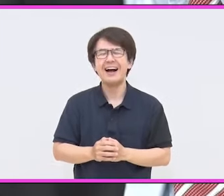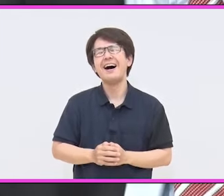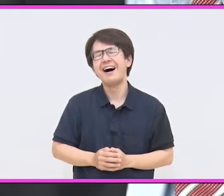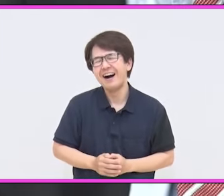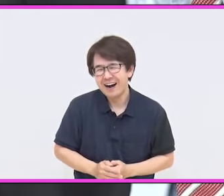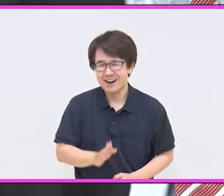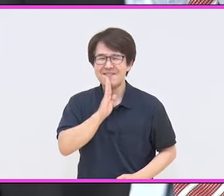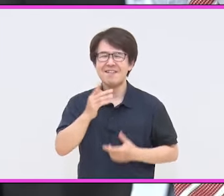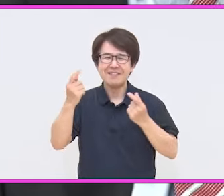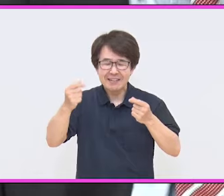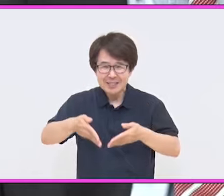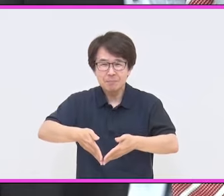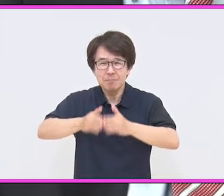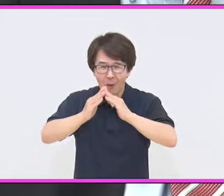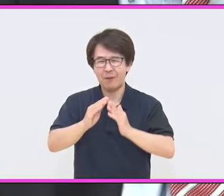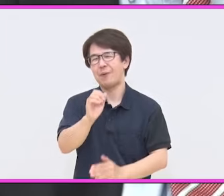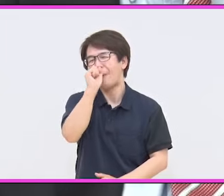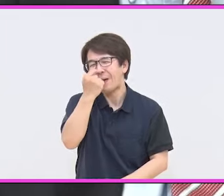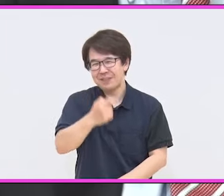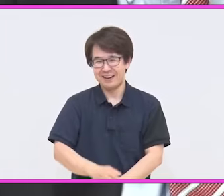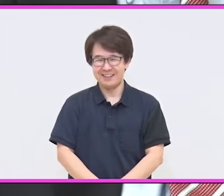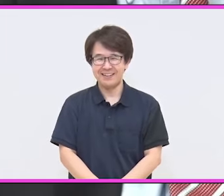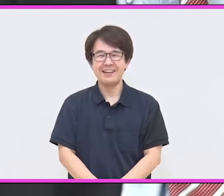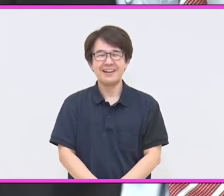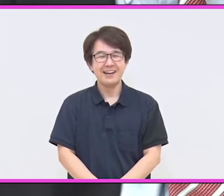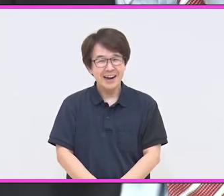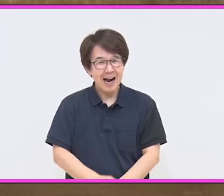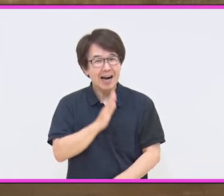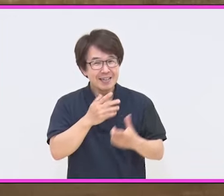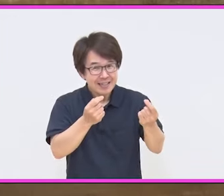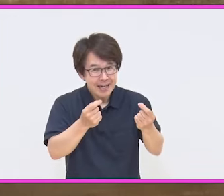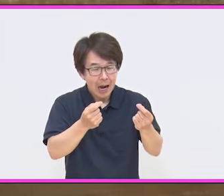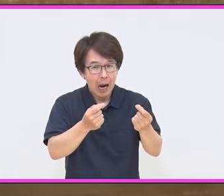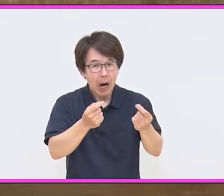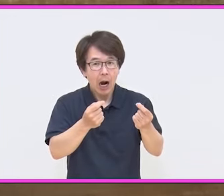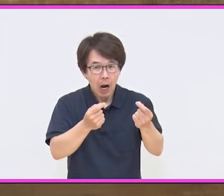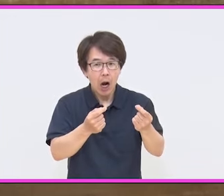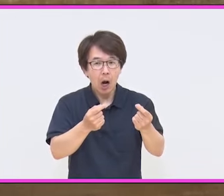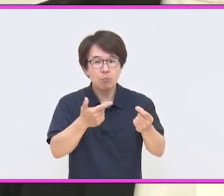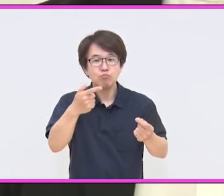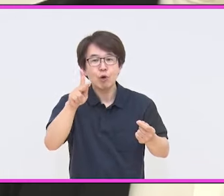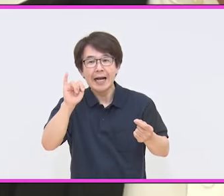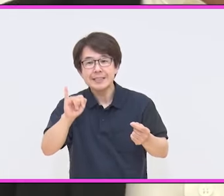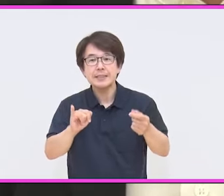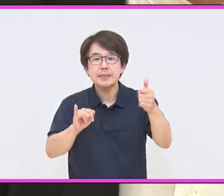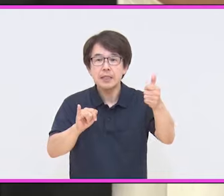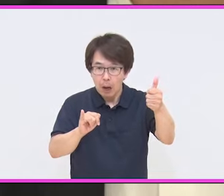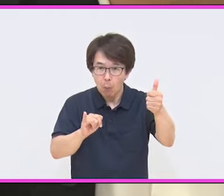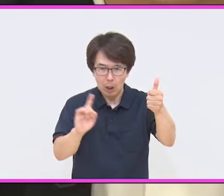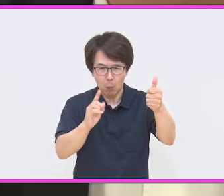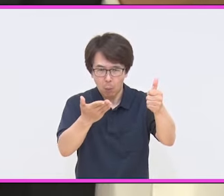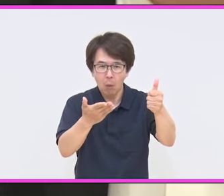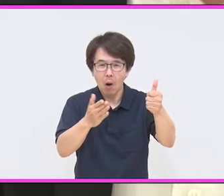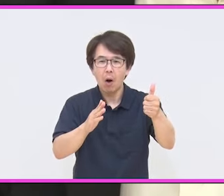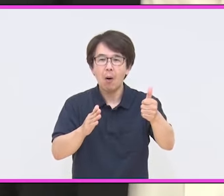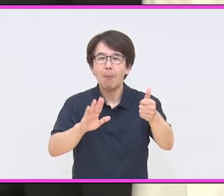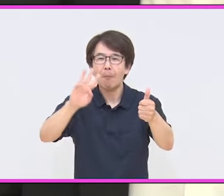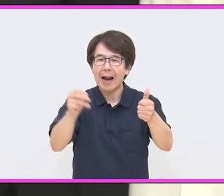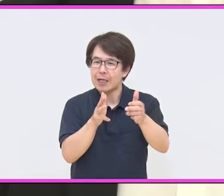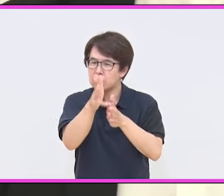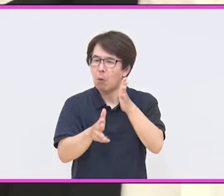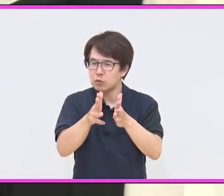です 本当にそうですね。向井さんはどうですか、パラスポーツをテーマにした番組にもご出演されていると思うんですけども、